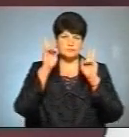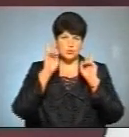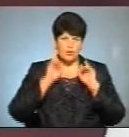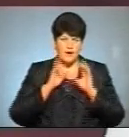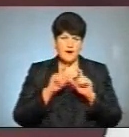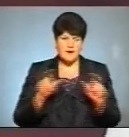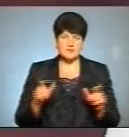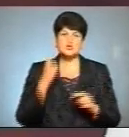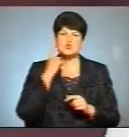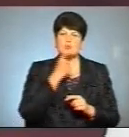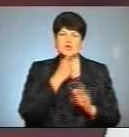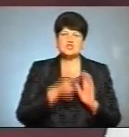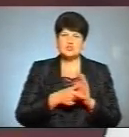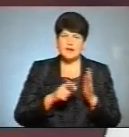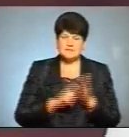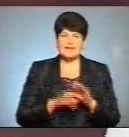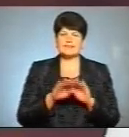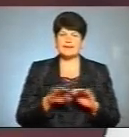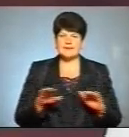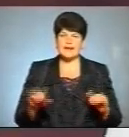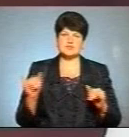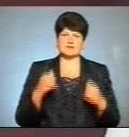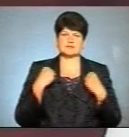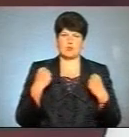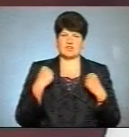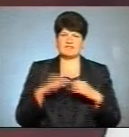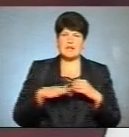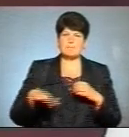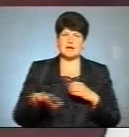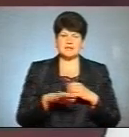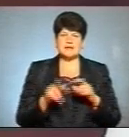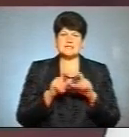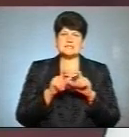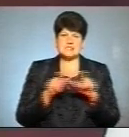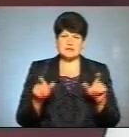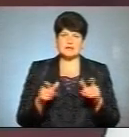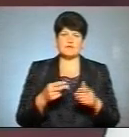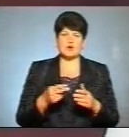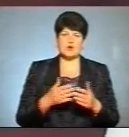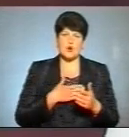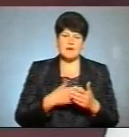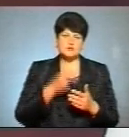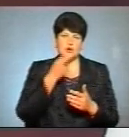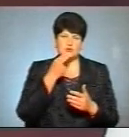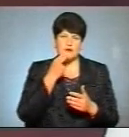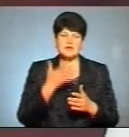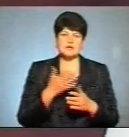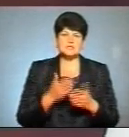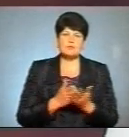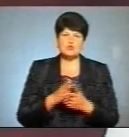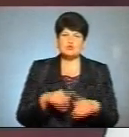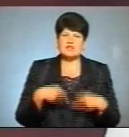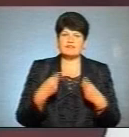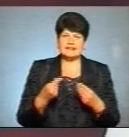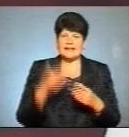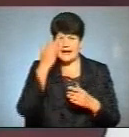перукарень, стоматологічних кабінетів, дитячих та спортивних майданчиків, закладів громадського харчування з послугою на видачу на